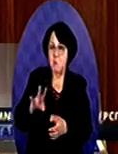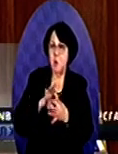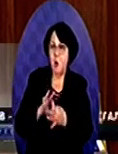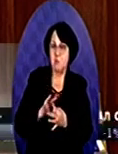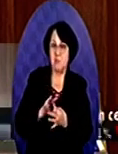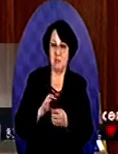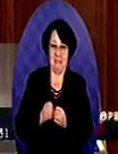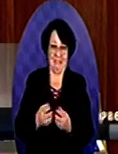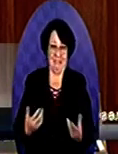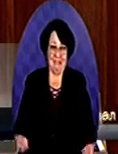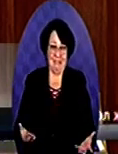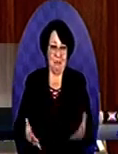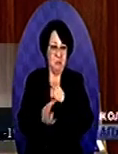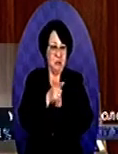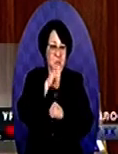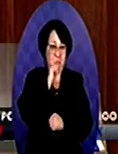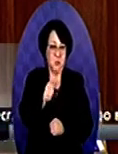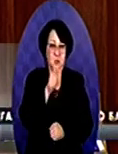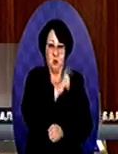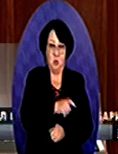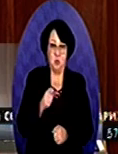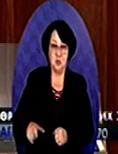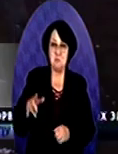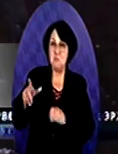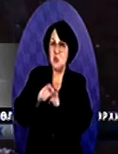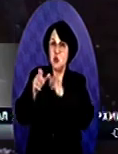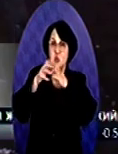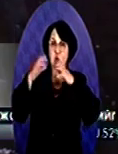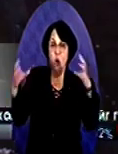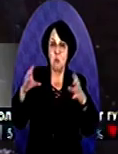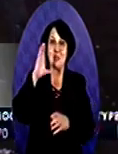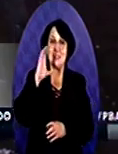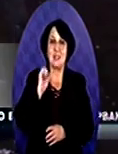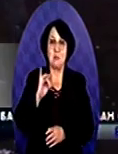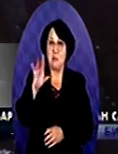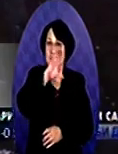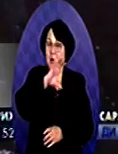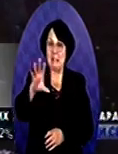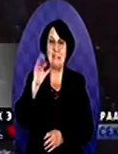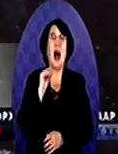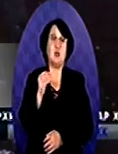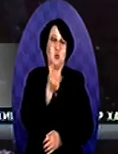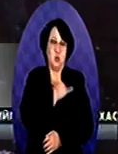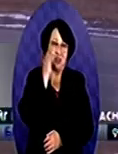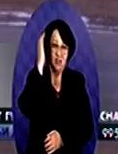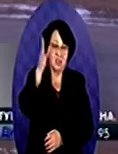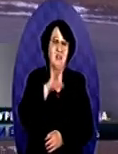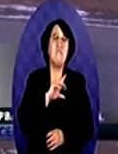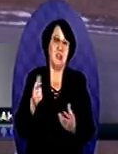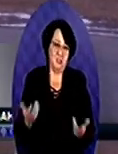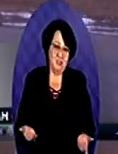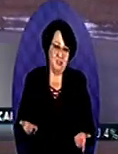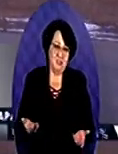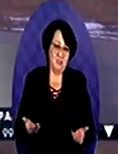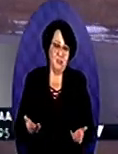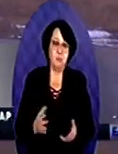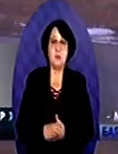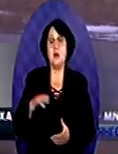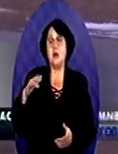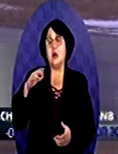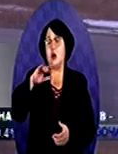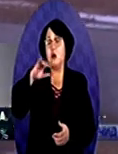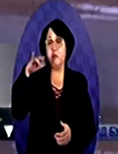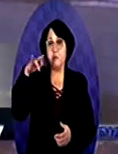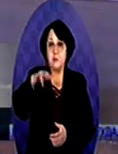хүмүүс чинь тэр мэрэгжлийн том одоо салбарыг яаж удирдах вэ? За Монголын иргэний агаарын тээвэр компани хувьд онгоцны шатхуунаа